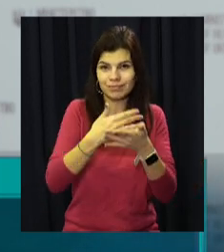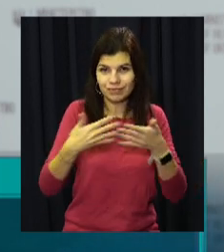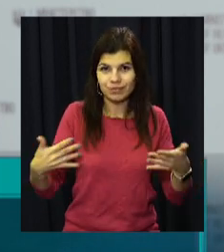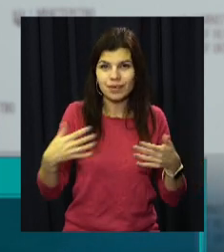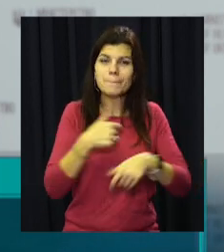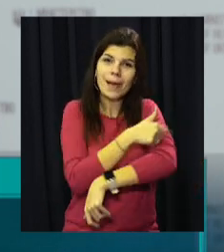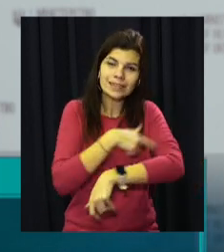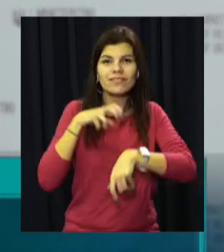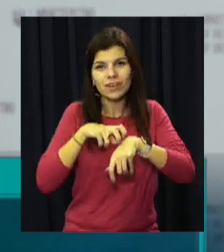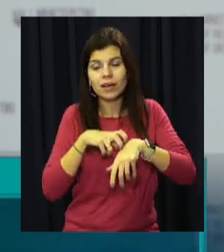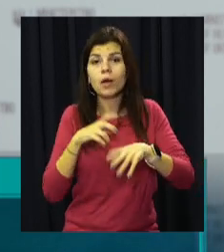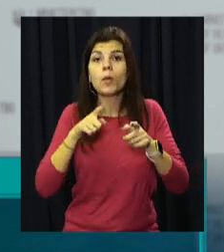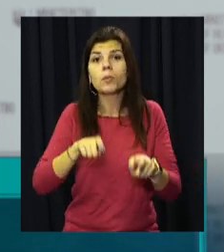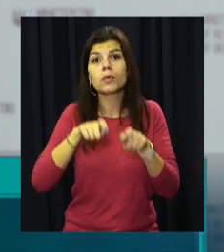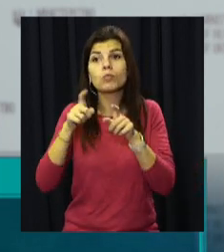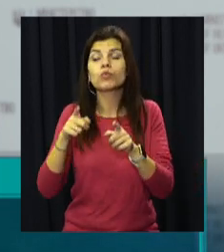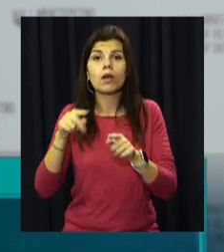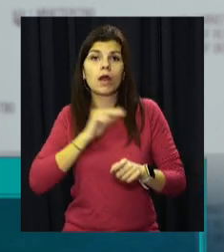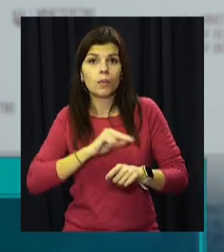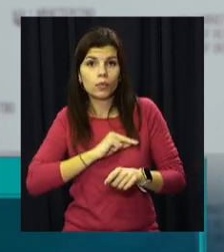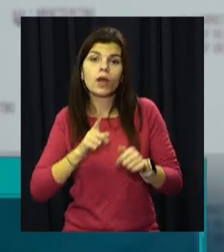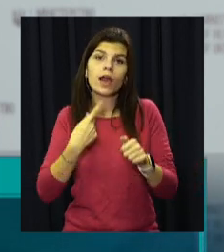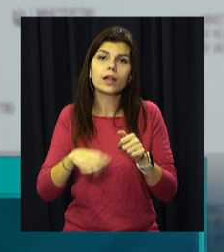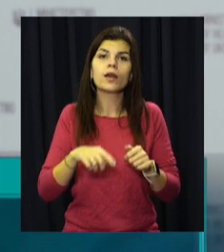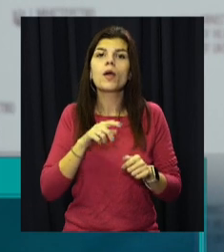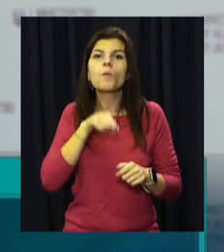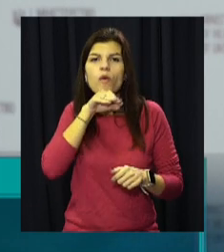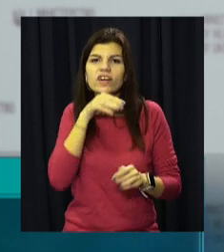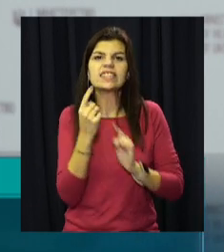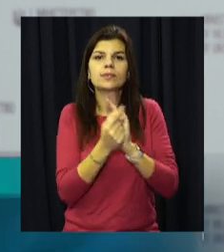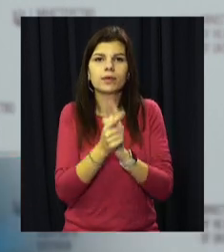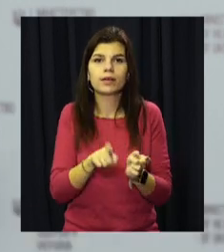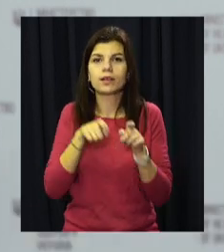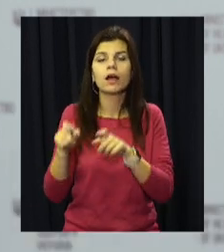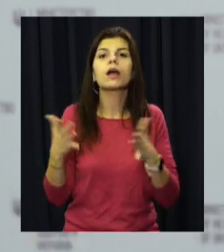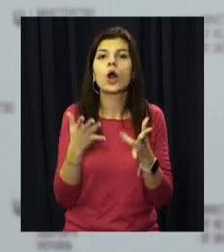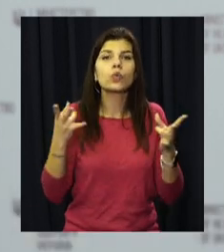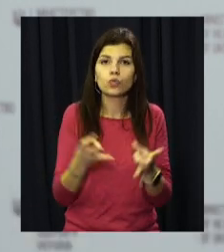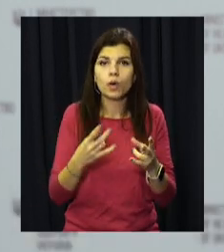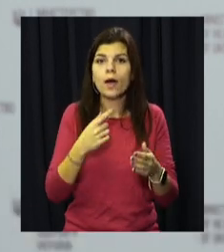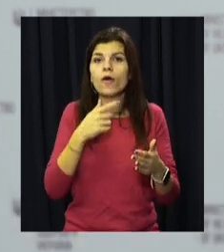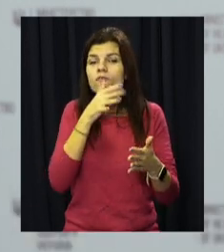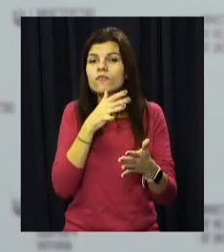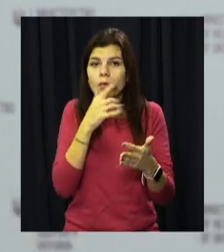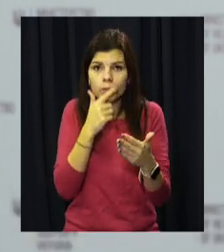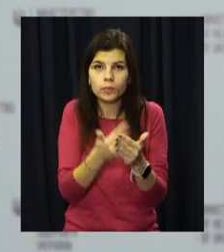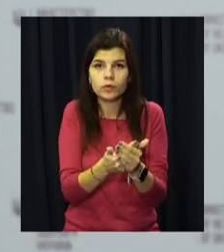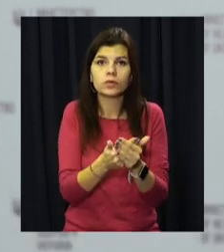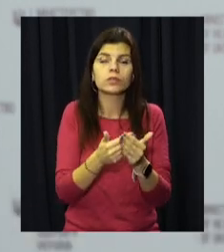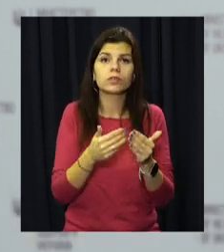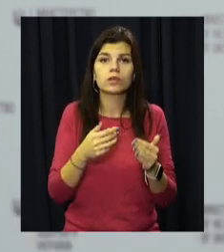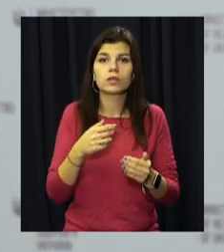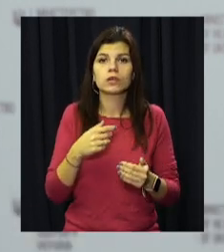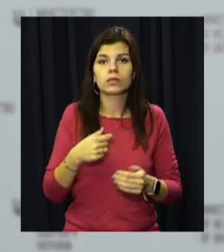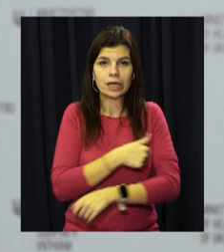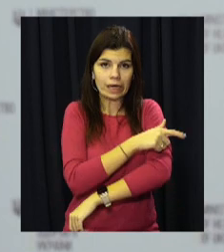з переїздом їх на нове місце роботи або перекваліфікацією, яка буде необхідна під час формування спроможної